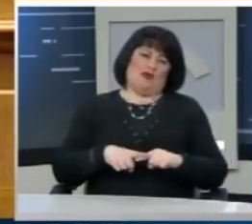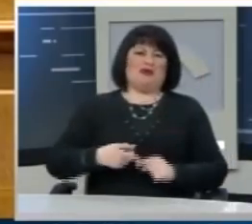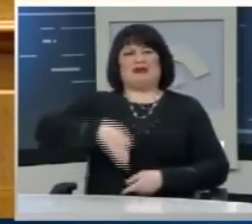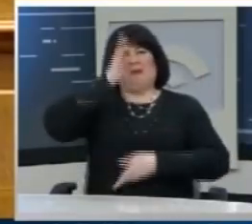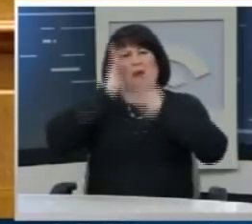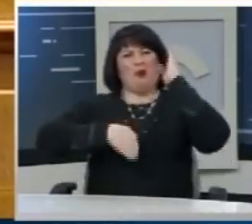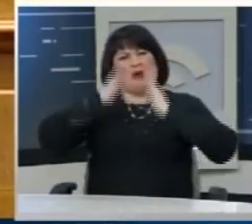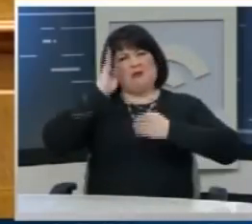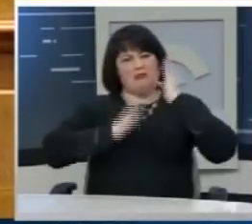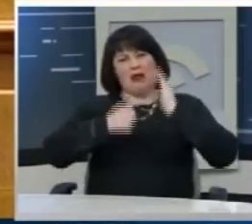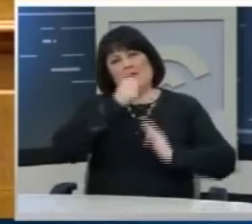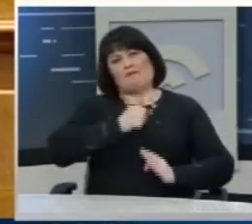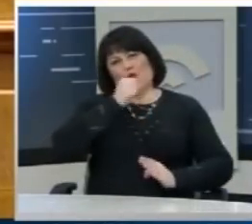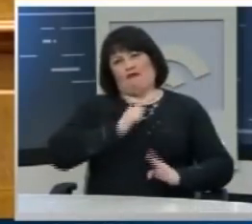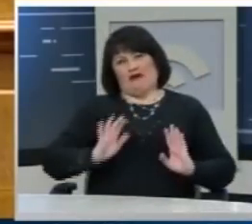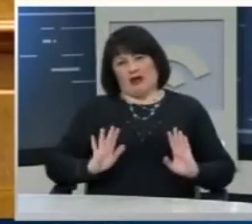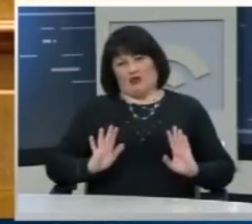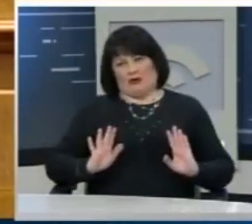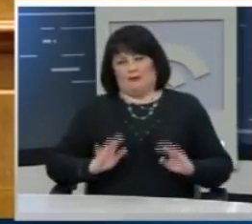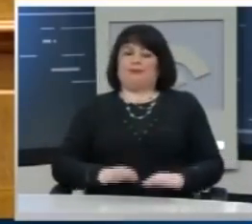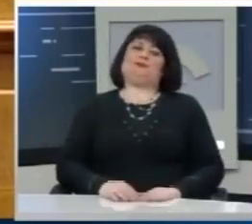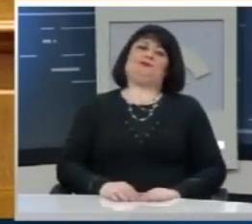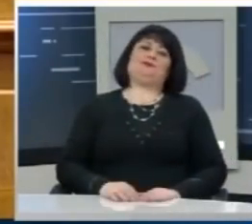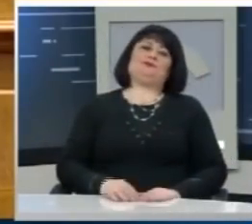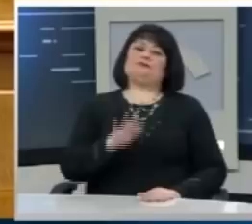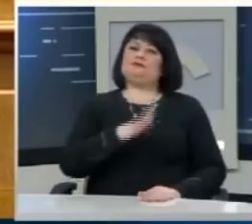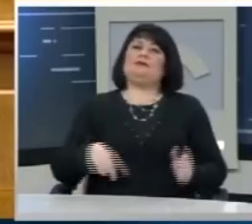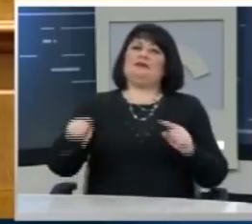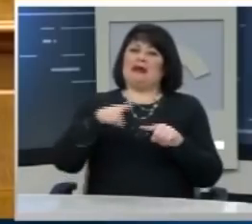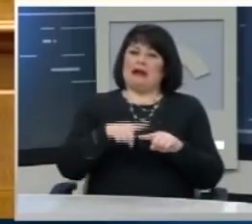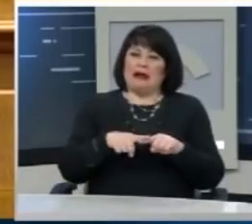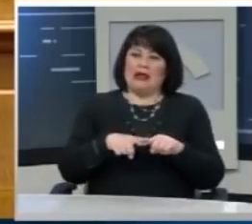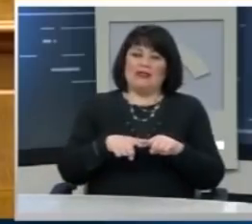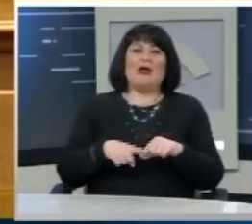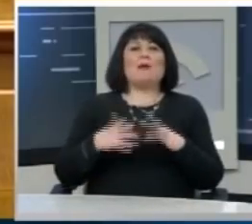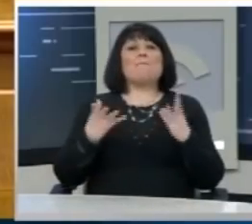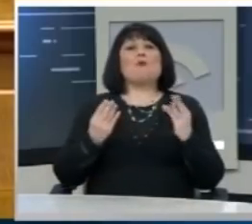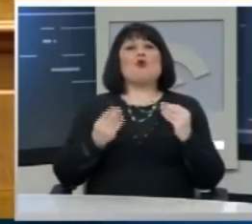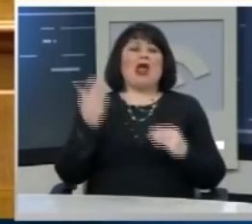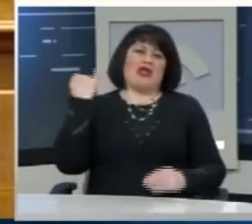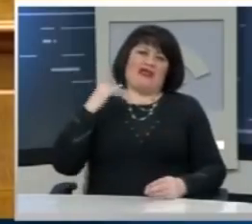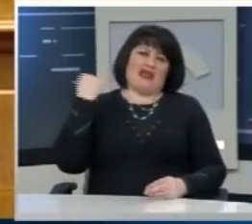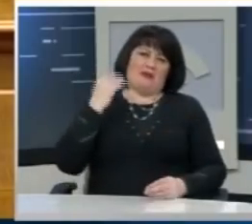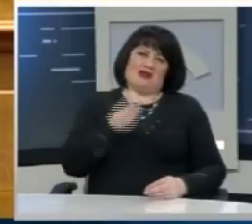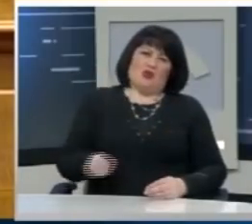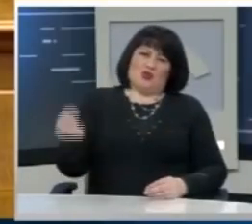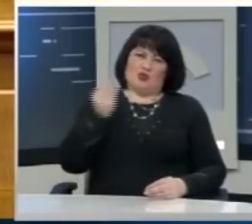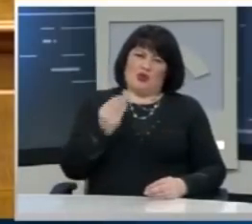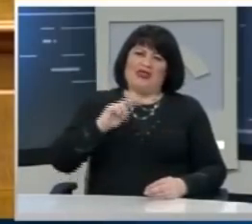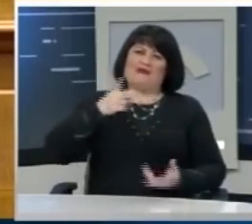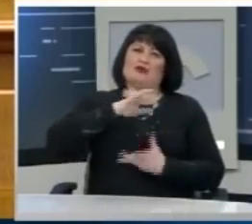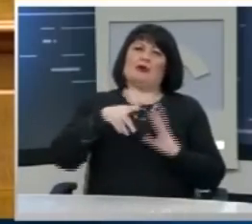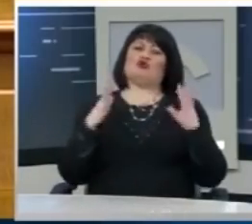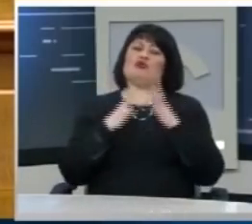που του προκάλεσαν. Και δεν είναι λίγα. Η Ελλάδα είχε τα περισσότερα θύματα την περίοδο του